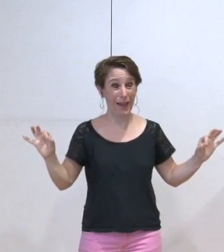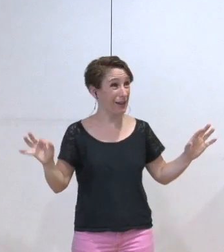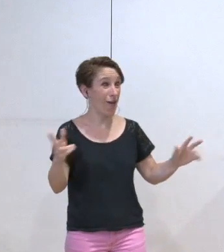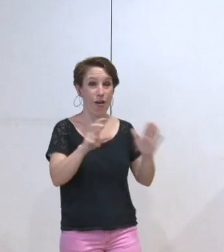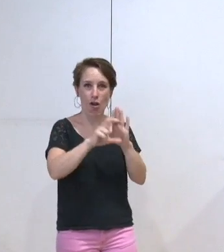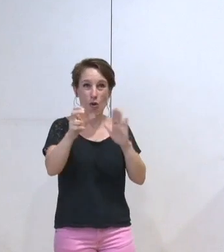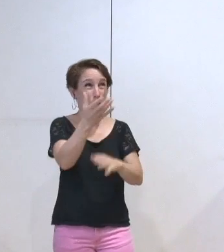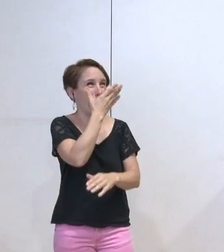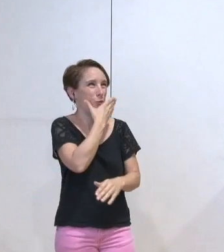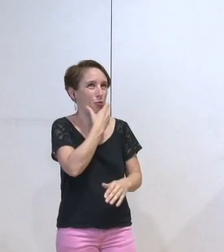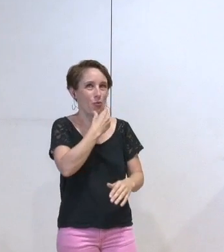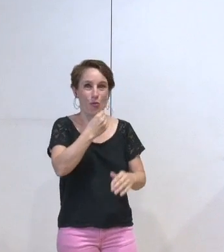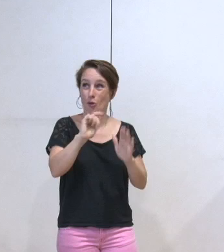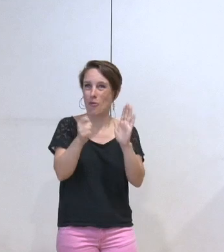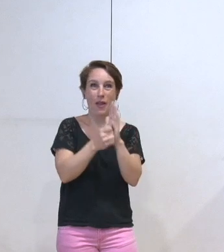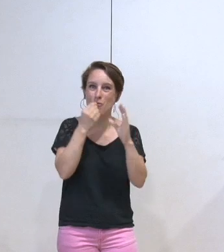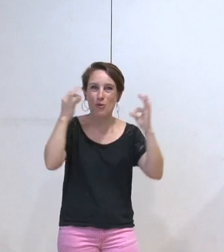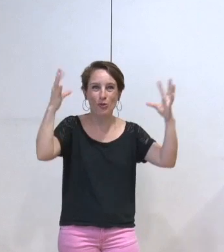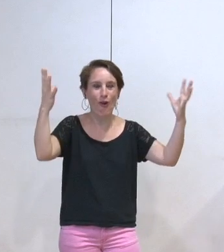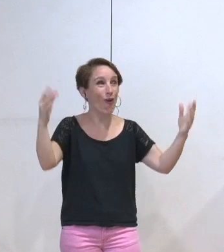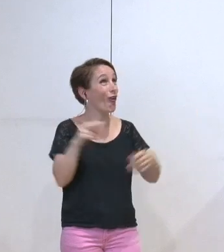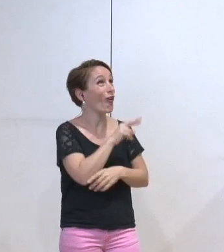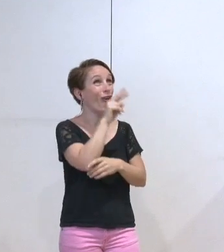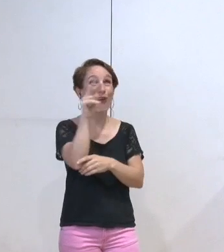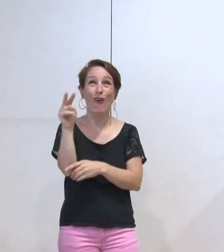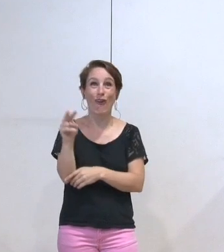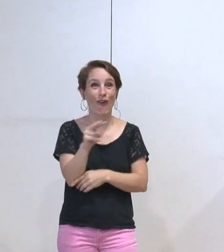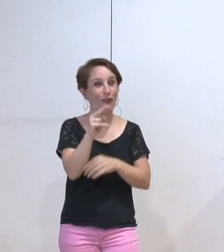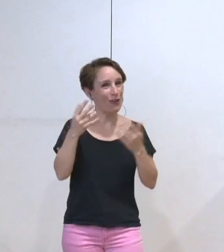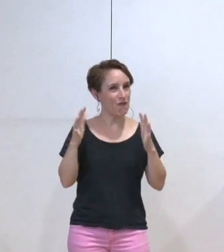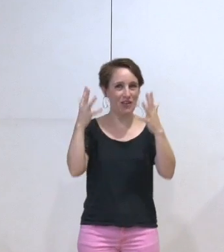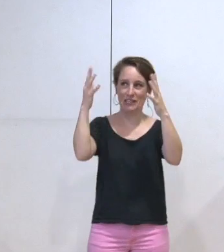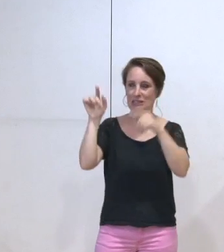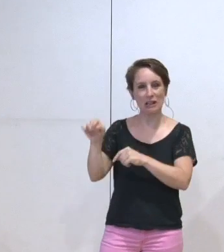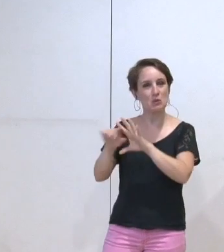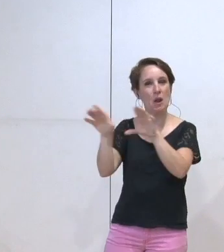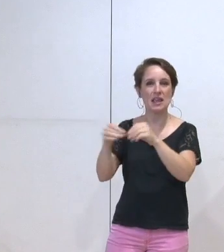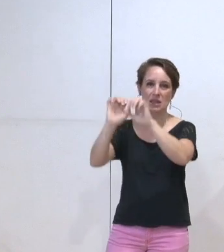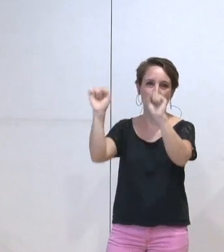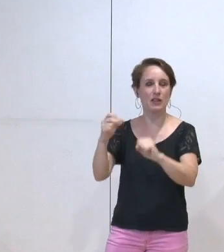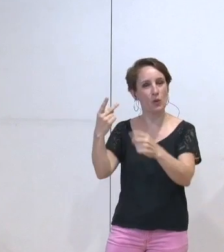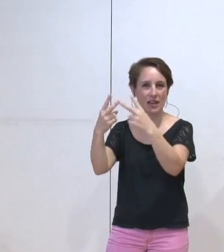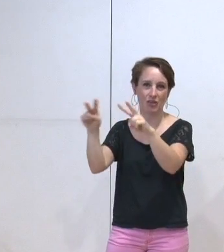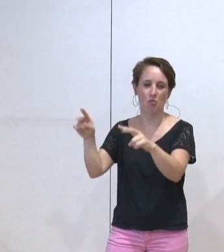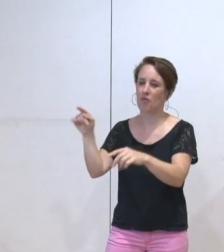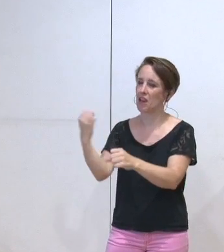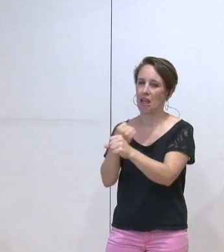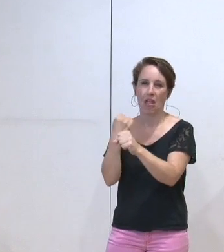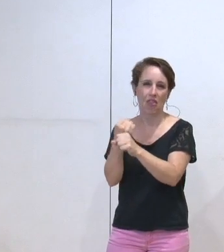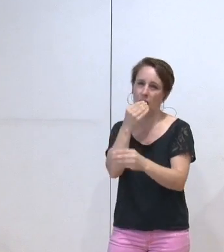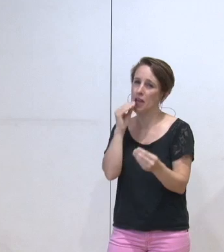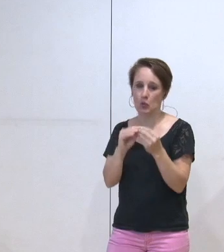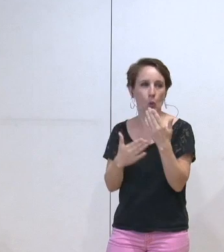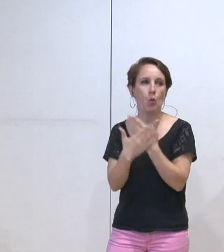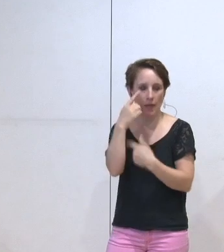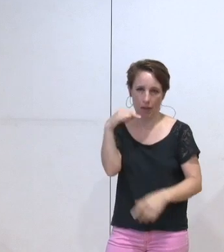magnifique en plus avec avec ce beau temps félicitations aux équipes de nettoyage de la ville qui font ce travail tôt le matin pour